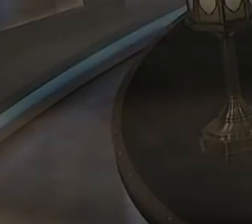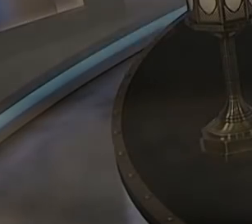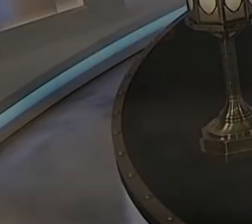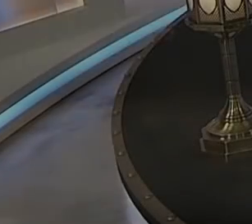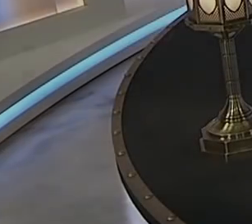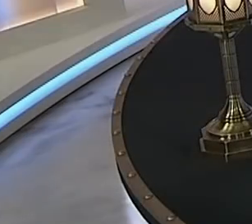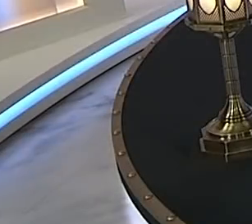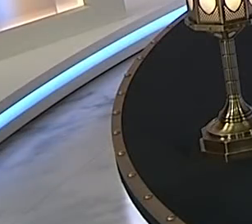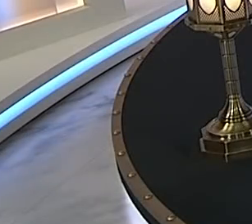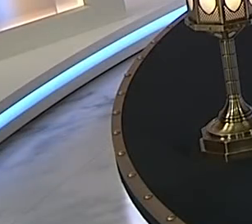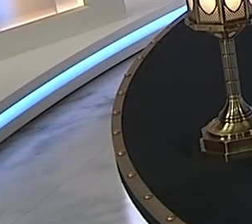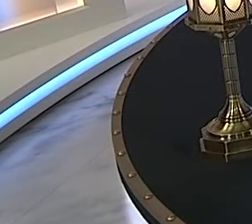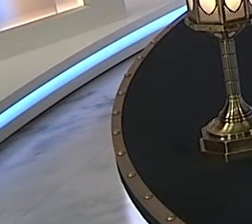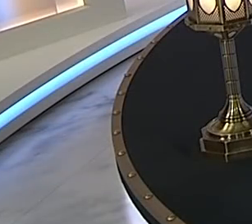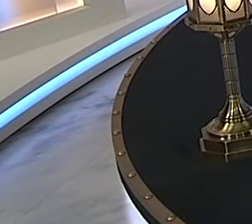تَعْلَمُونَ.